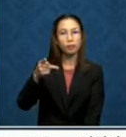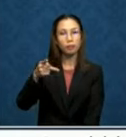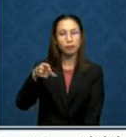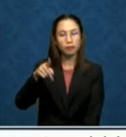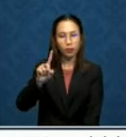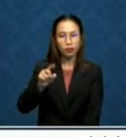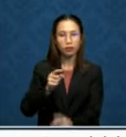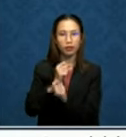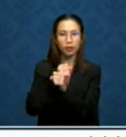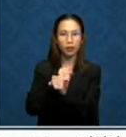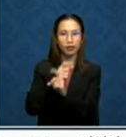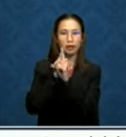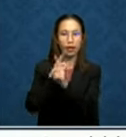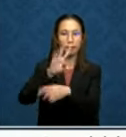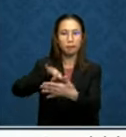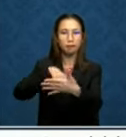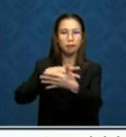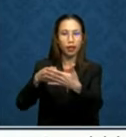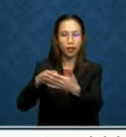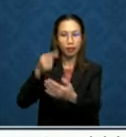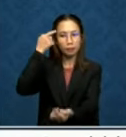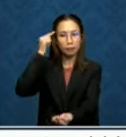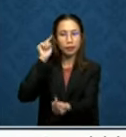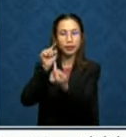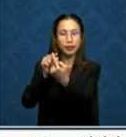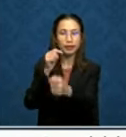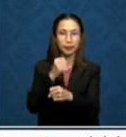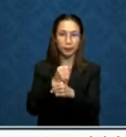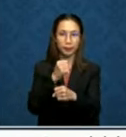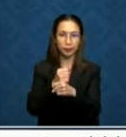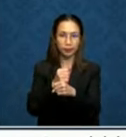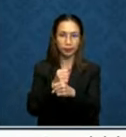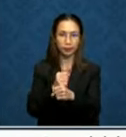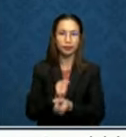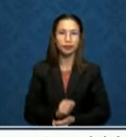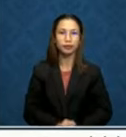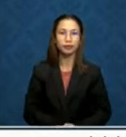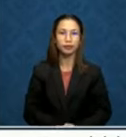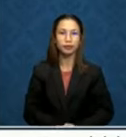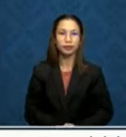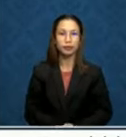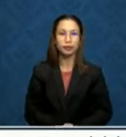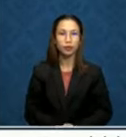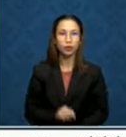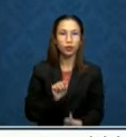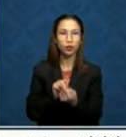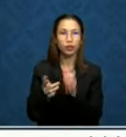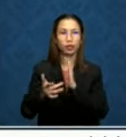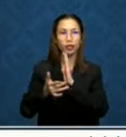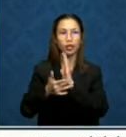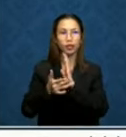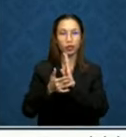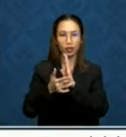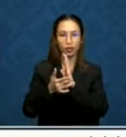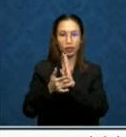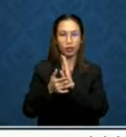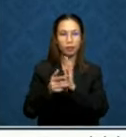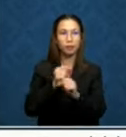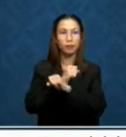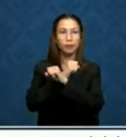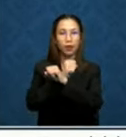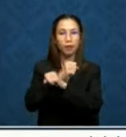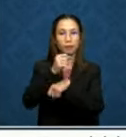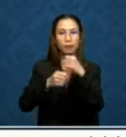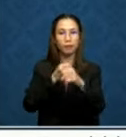ามนโยบายและเป้าหมายการดำเนินงานของสถาบันนะครับในด้านเทคโนโลยีป้องกันประเทศและอุตสาหกรรมป้องกันประเทศ